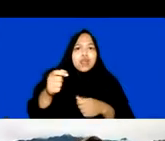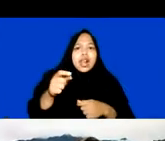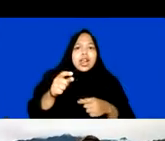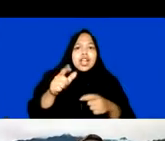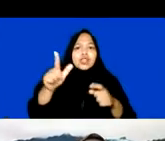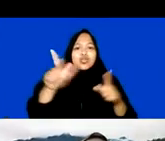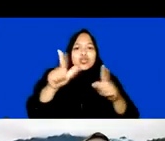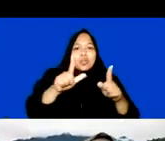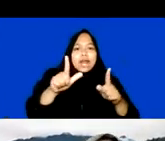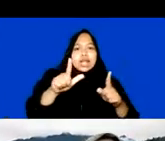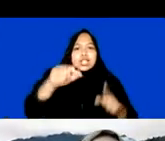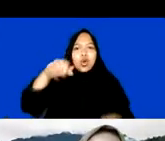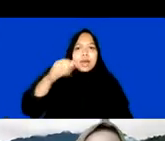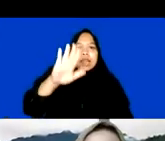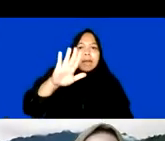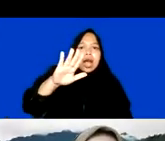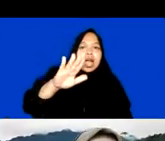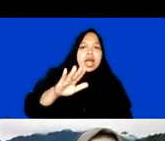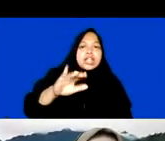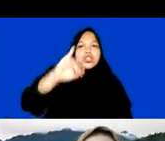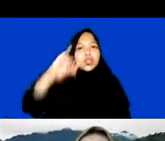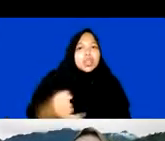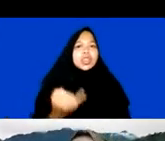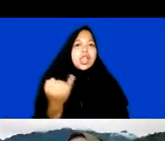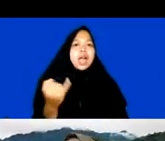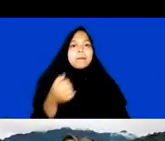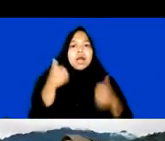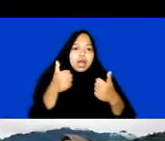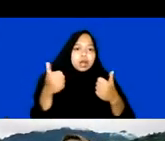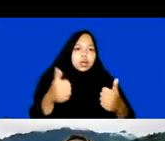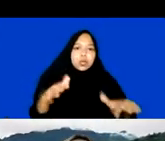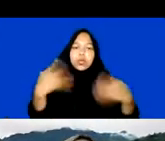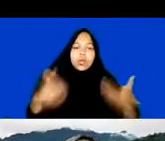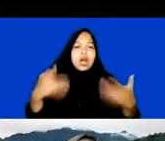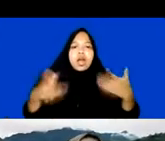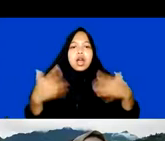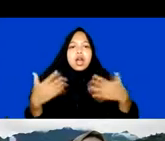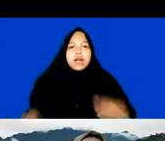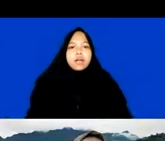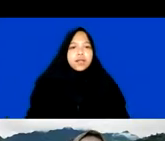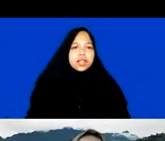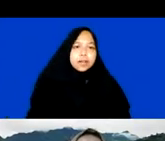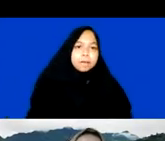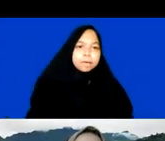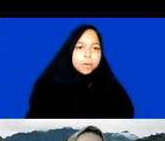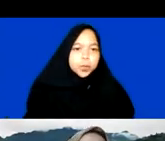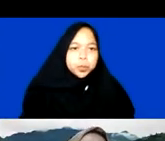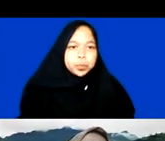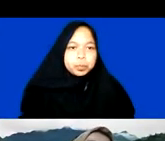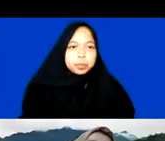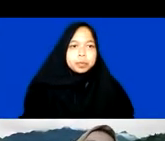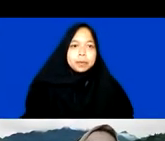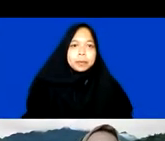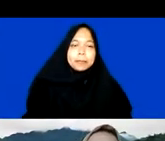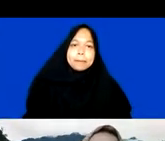17,5. Mantap sekali konsepnya ini, gimana nih Mas? Jadi dia lebih ke karya seni gitu ya Mas ya, bukan ke arah